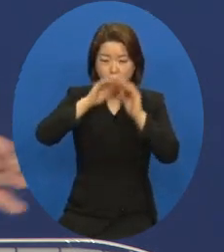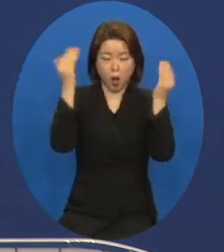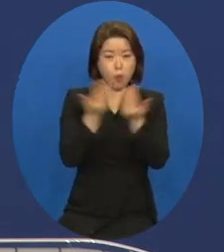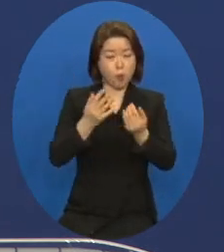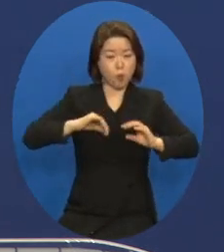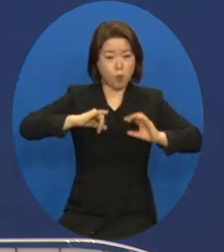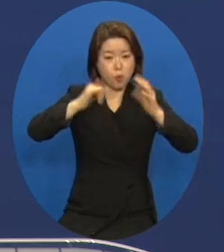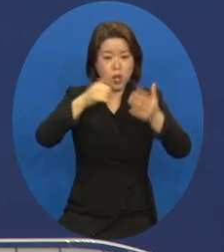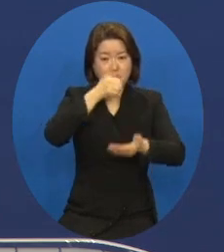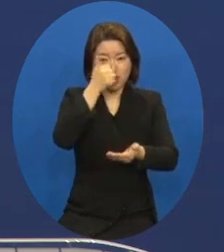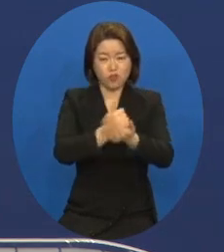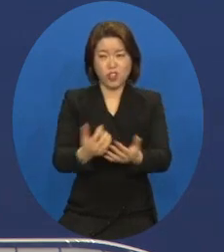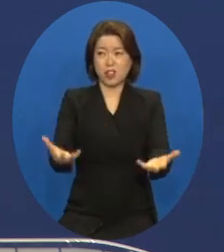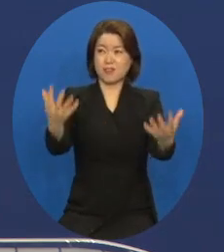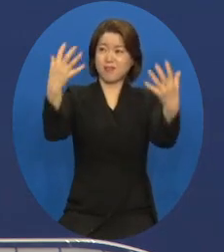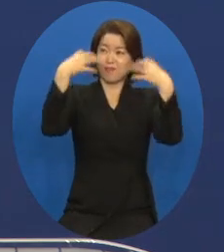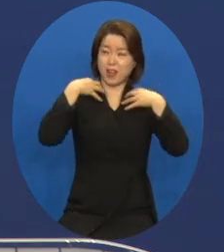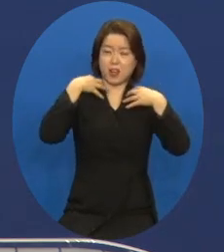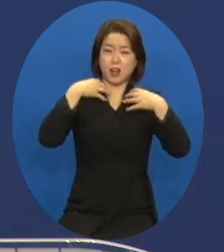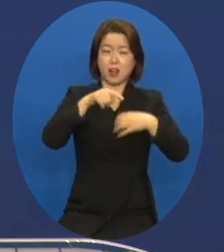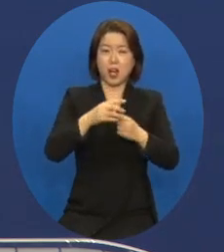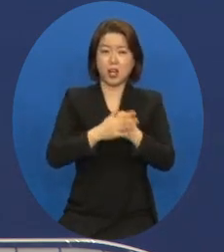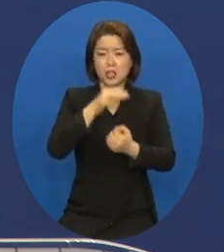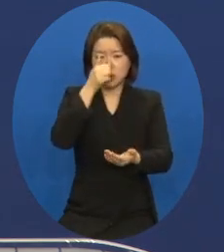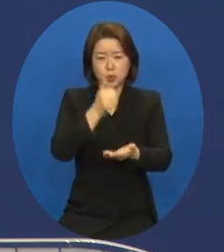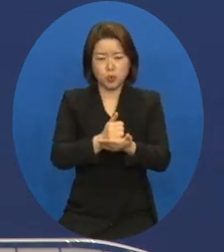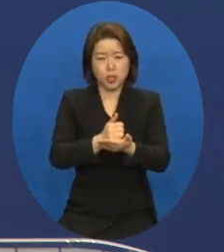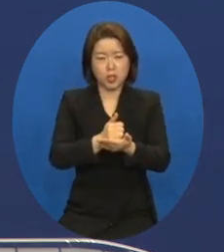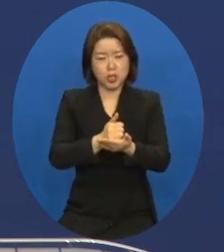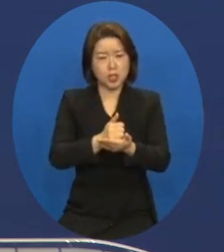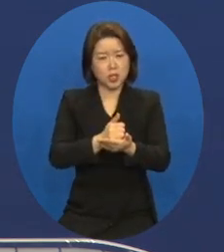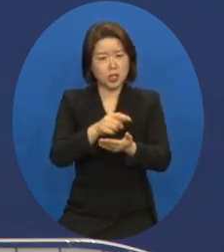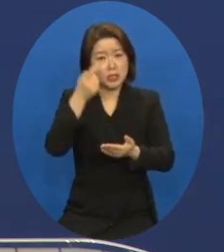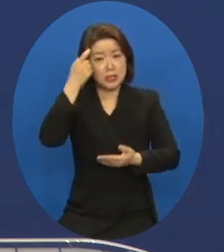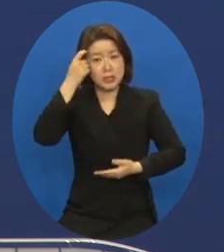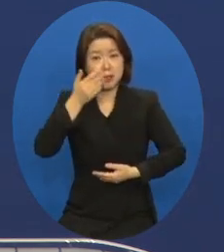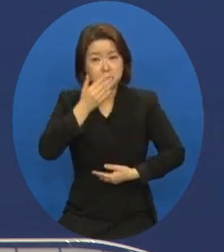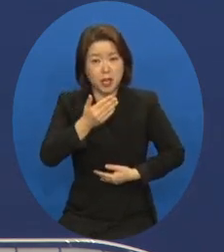뒤집어쓰는 그런 죄라고 상상이 되십니까